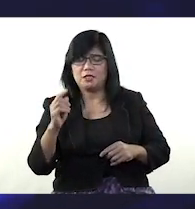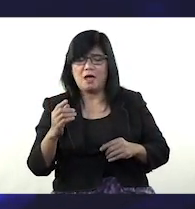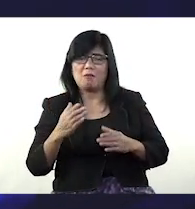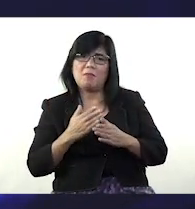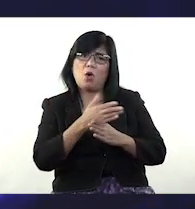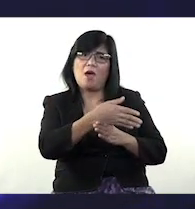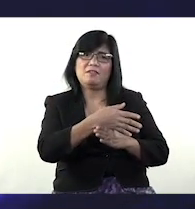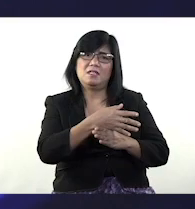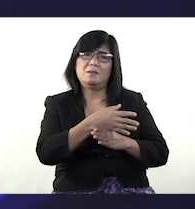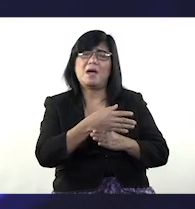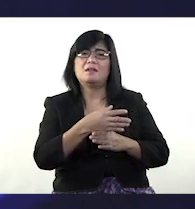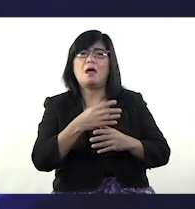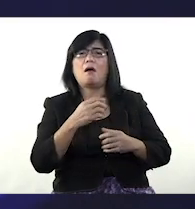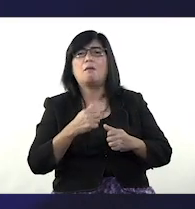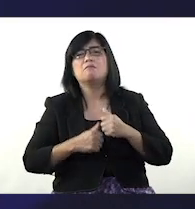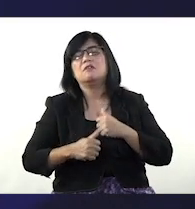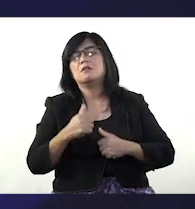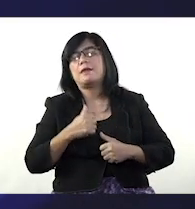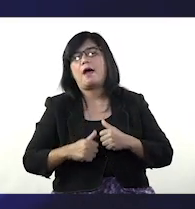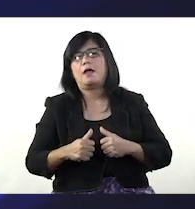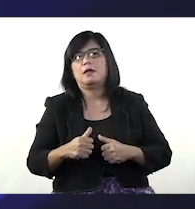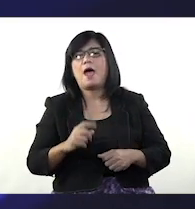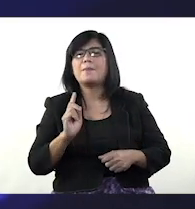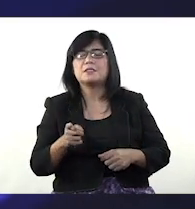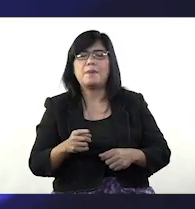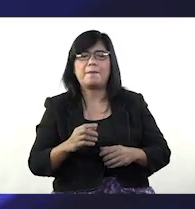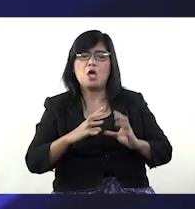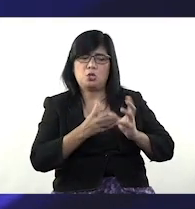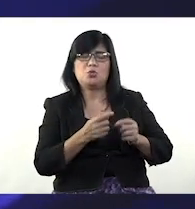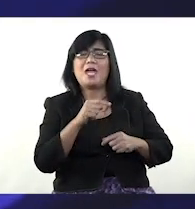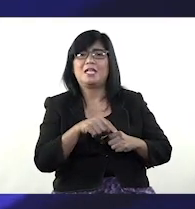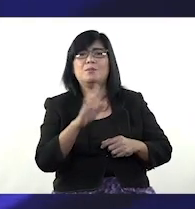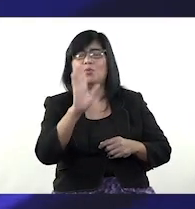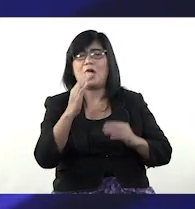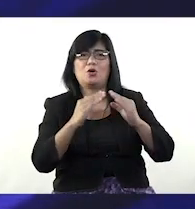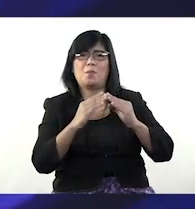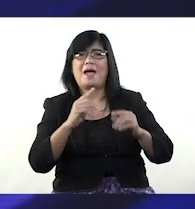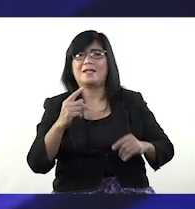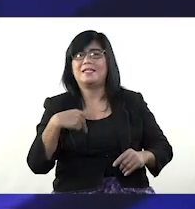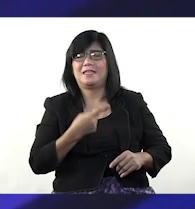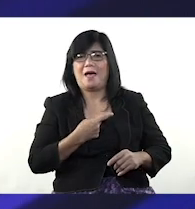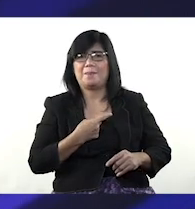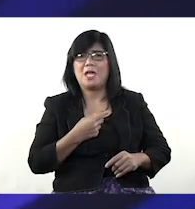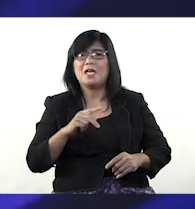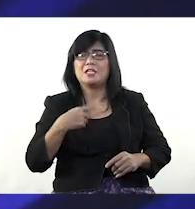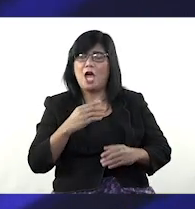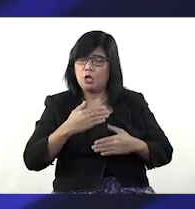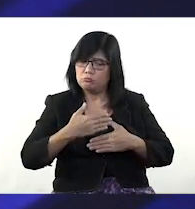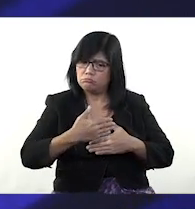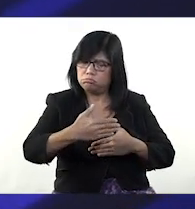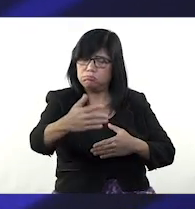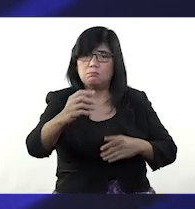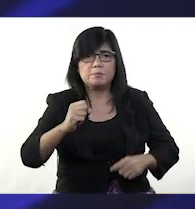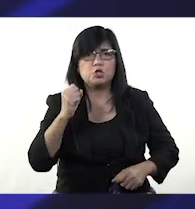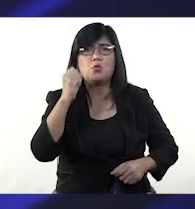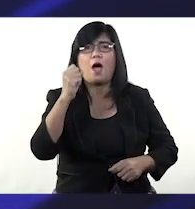apa kali ini bukan rumah kita Ayo kita terus berjuang Hai harinya akan tiba ketika trompet Tuhan berbunyi